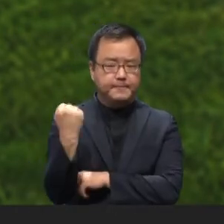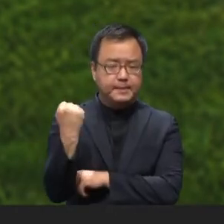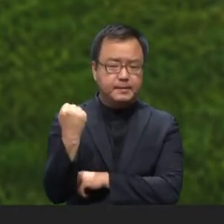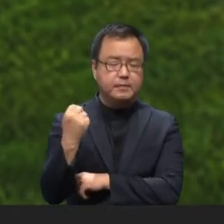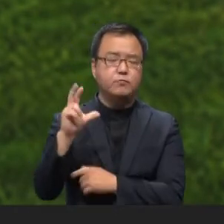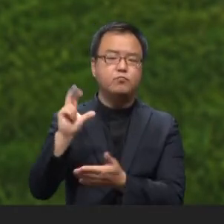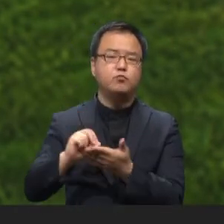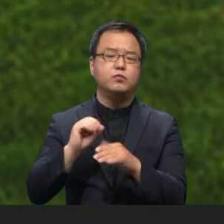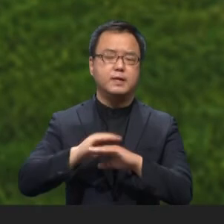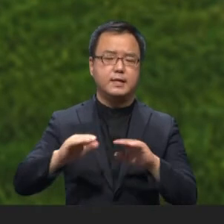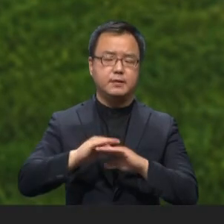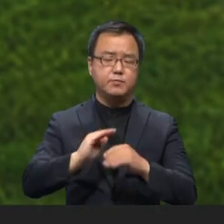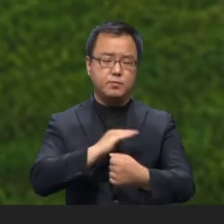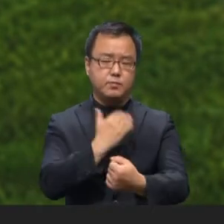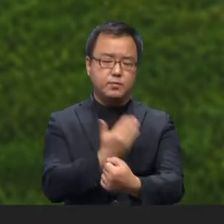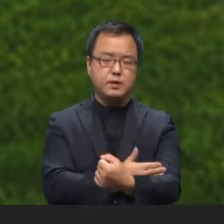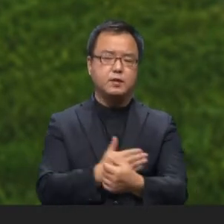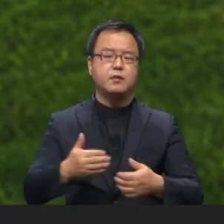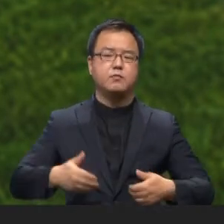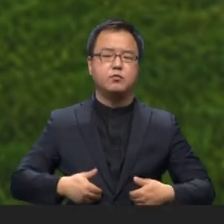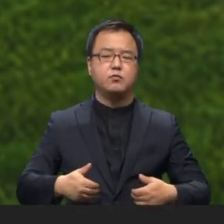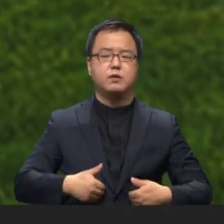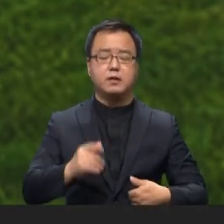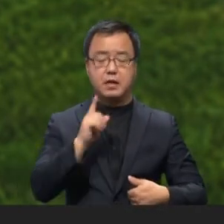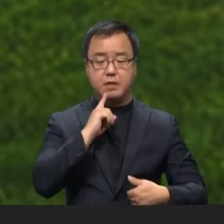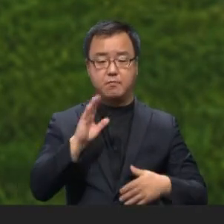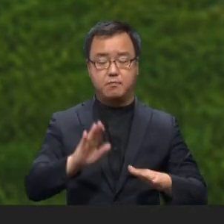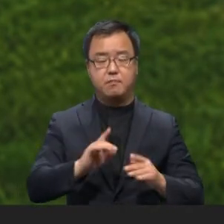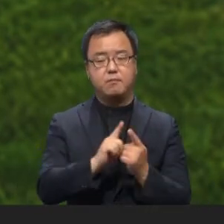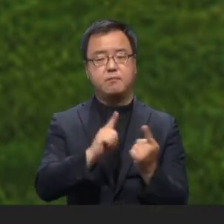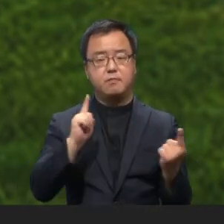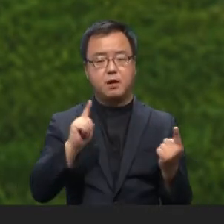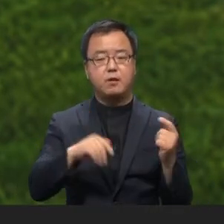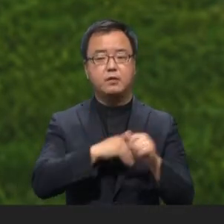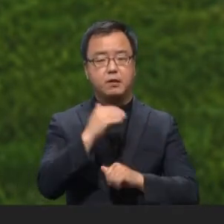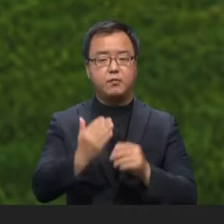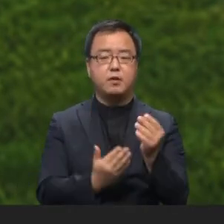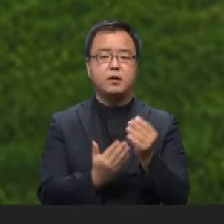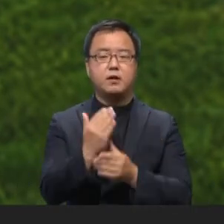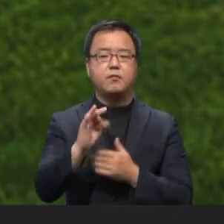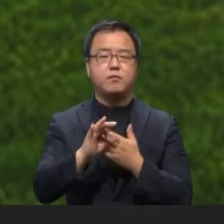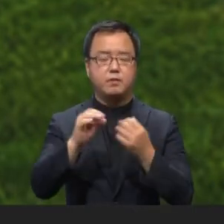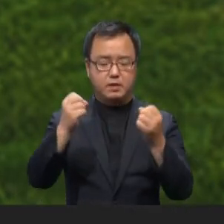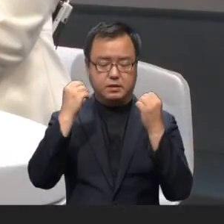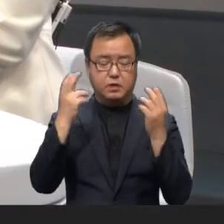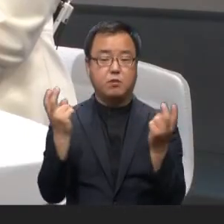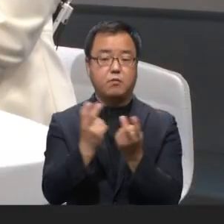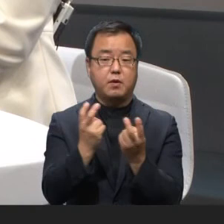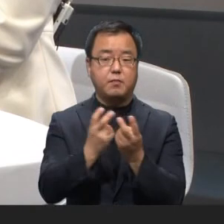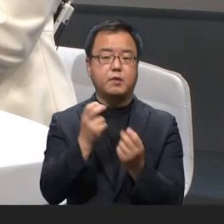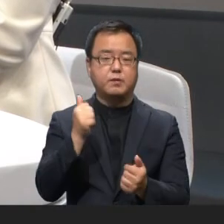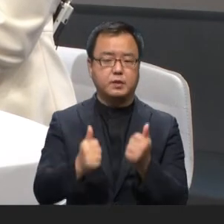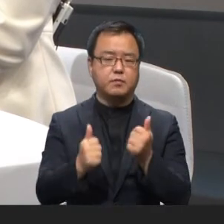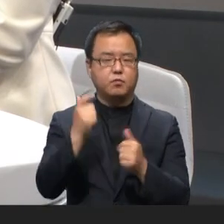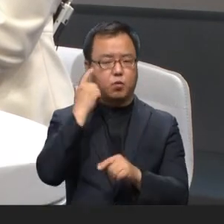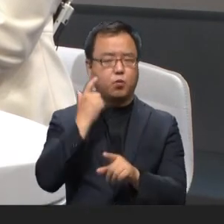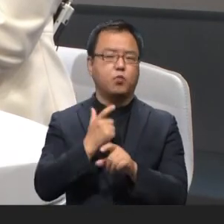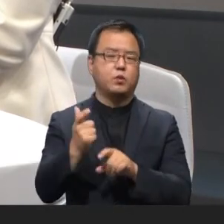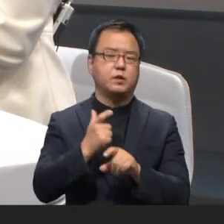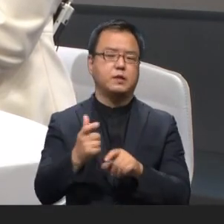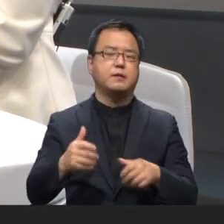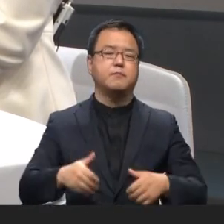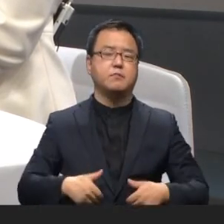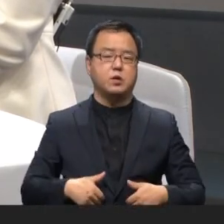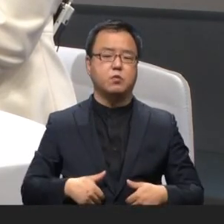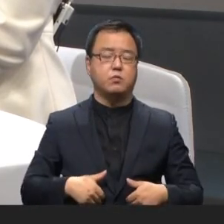이 비대면 교육이 갈수록 확산 할 수밖에 없다면 이런 환경에 맞는 새로운 방식의 시험도 끊임없이 고민해 봐야 할까 할 것 같습니다 근데